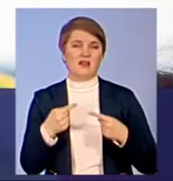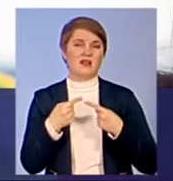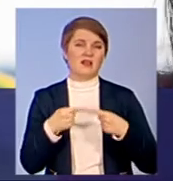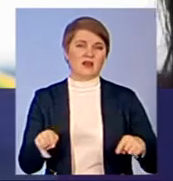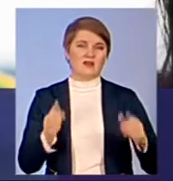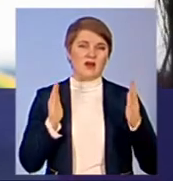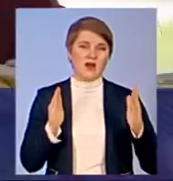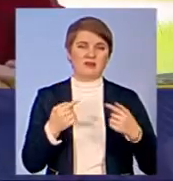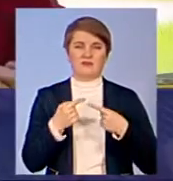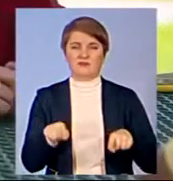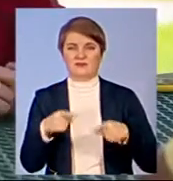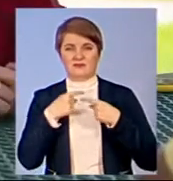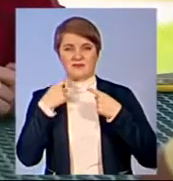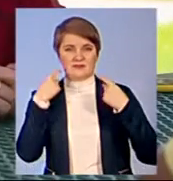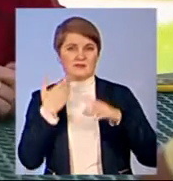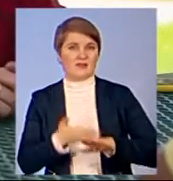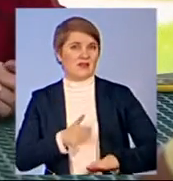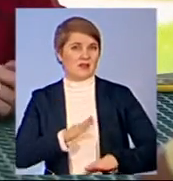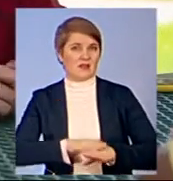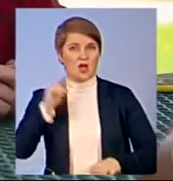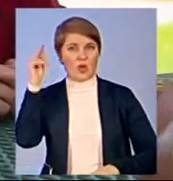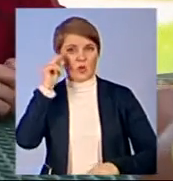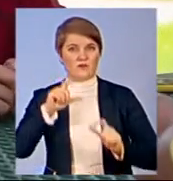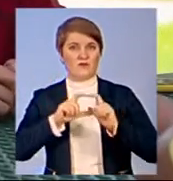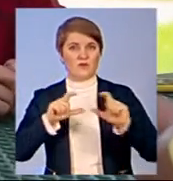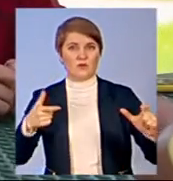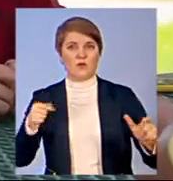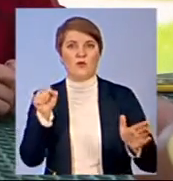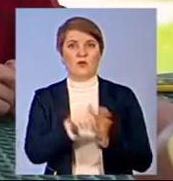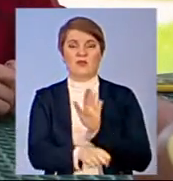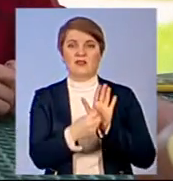усмішки, що були раніше. Насправді буде тяжко вчитися в школі, де вбили 17 людей.